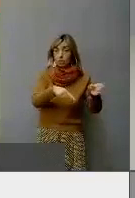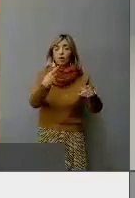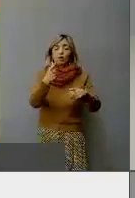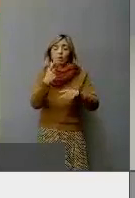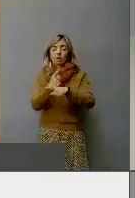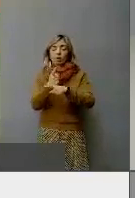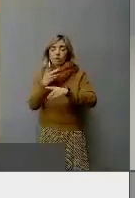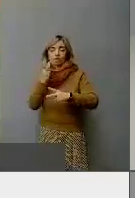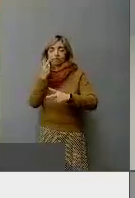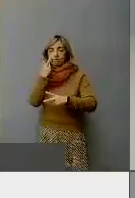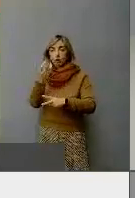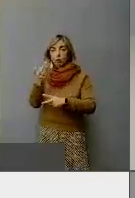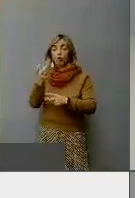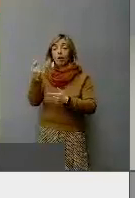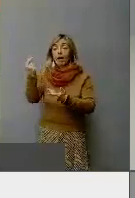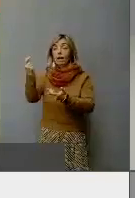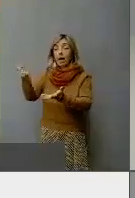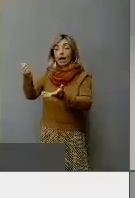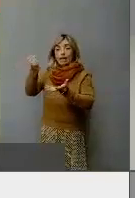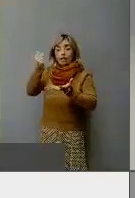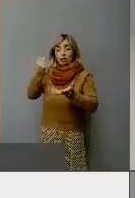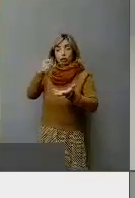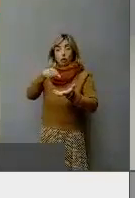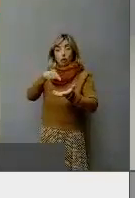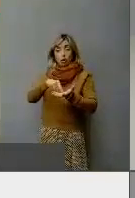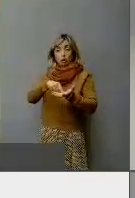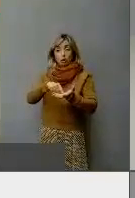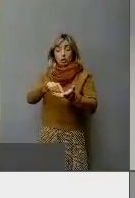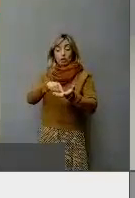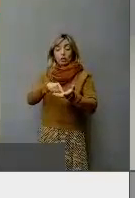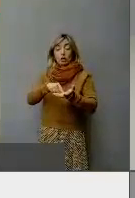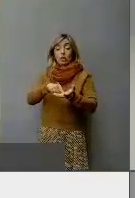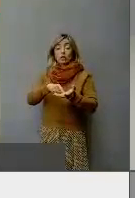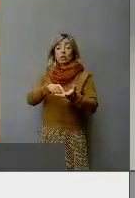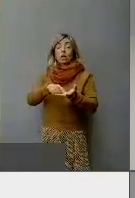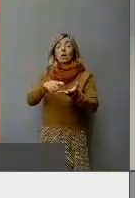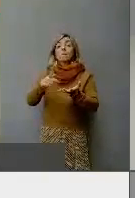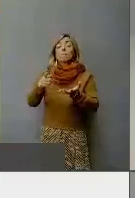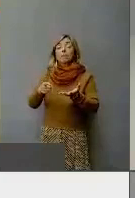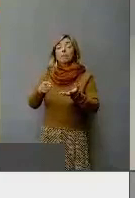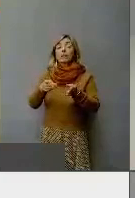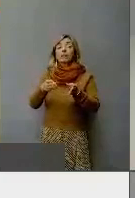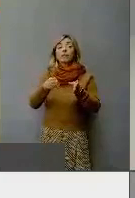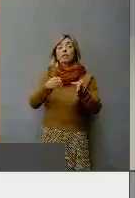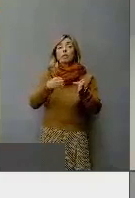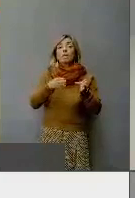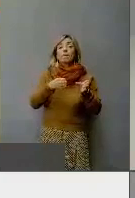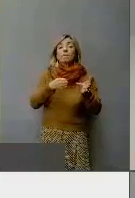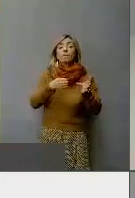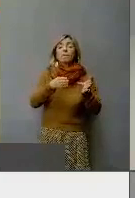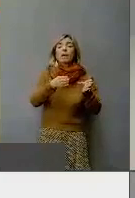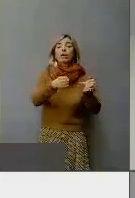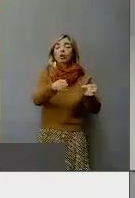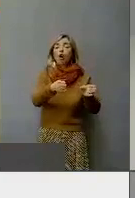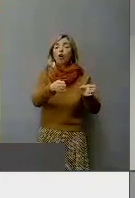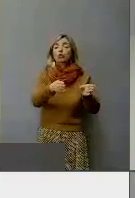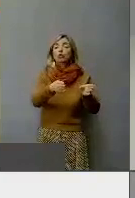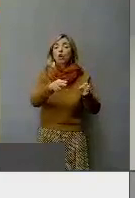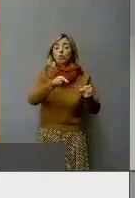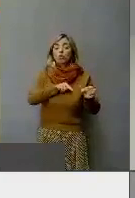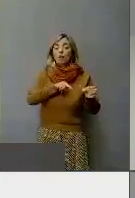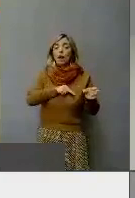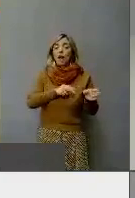ma deve essere un percorso che va oltre il percorso già chiuso di fatto degli espropri che sono già stati